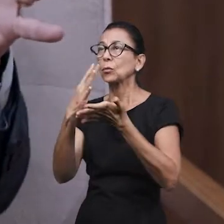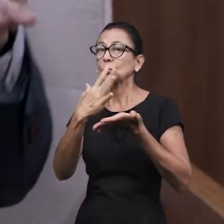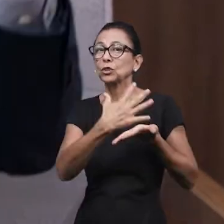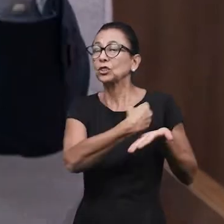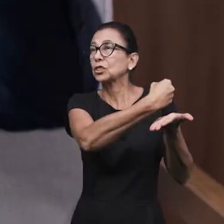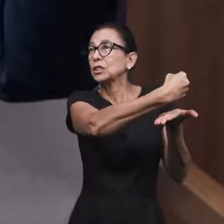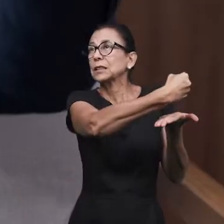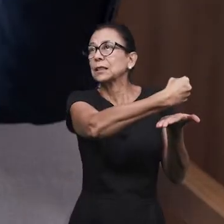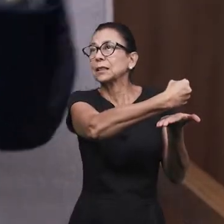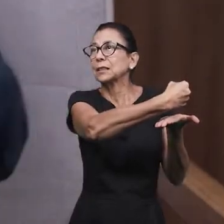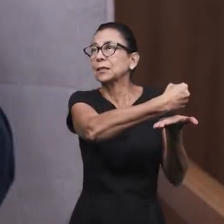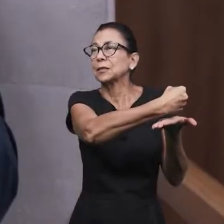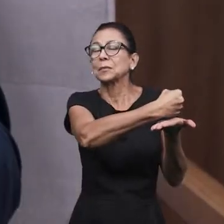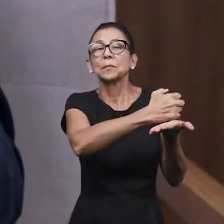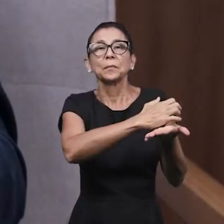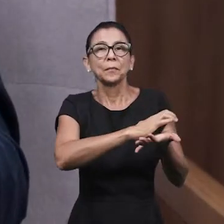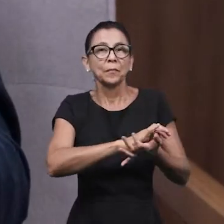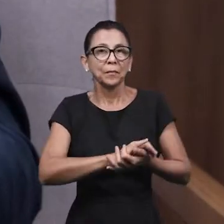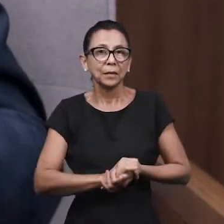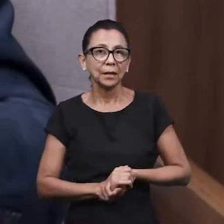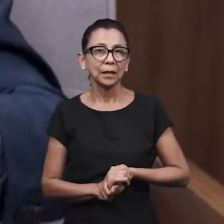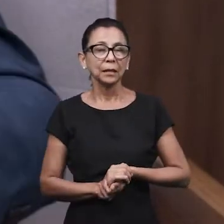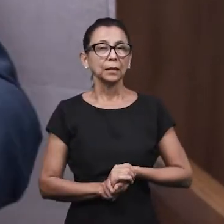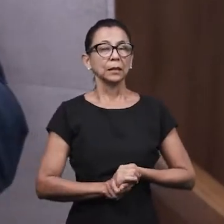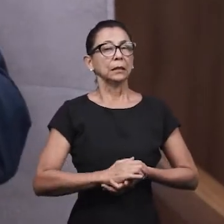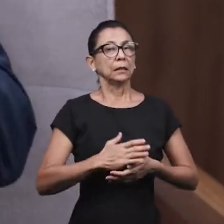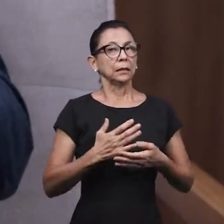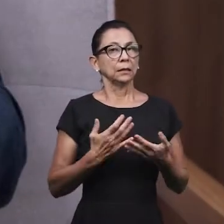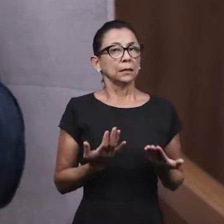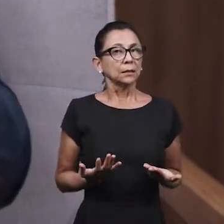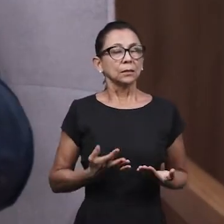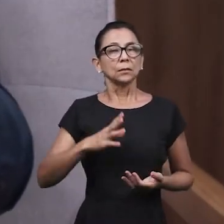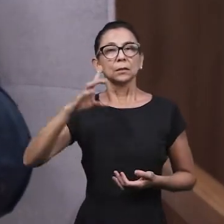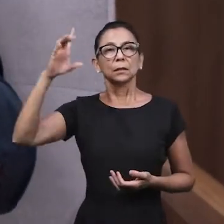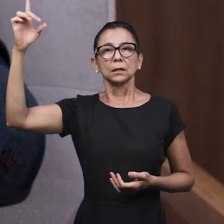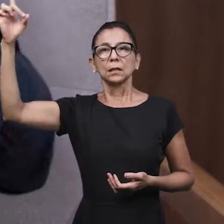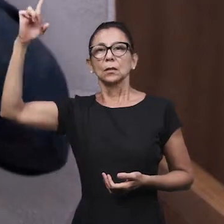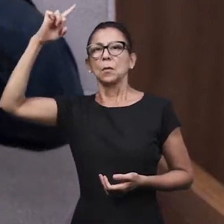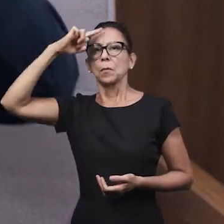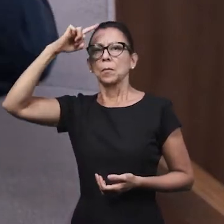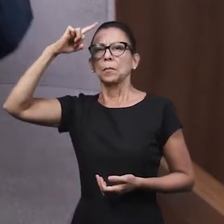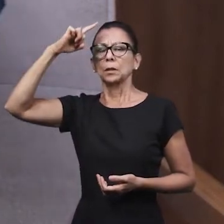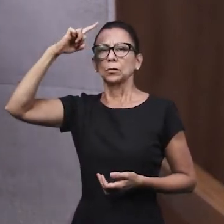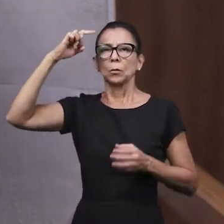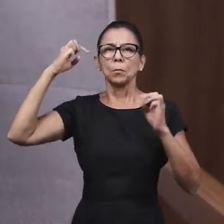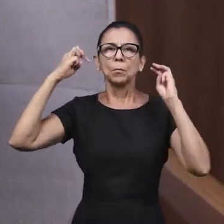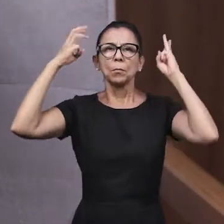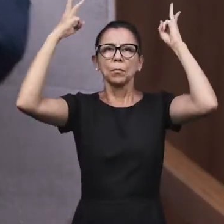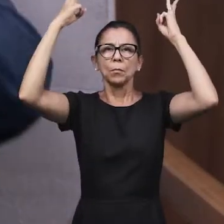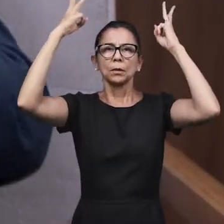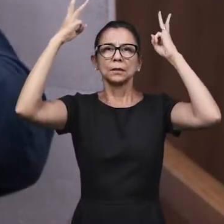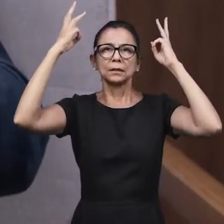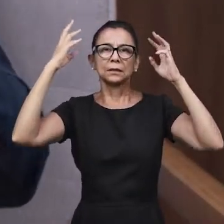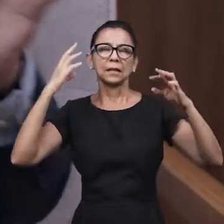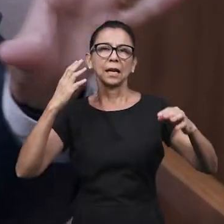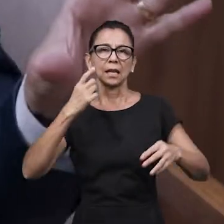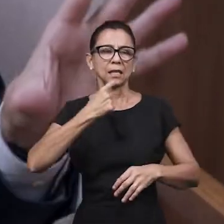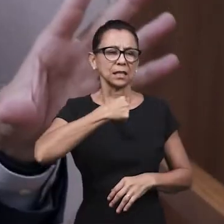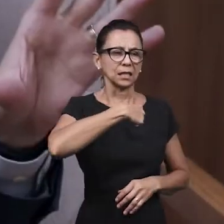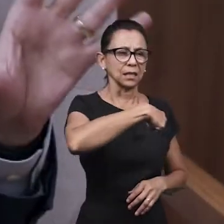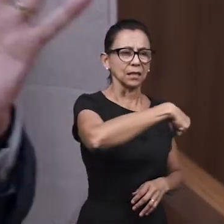pour la délivrance. Le roi d'Égypte, Pharaon, a créé des empêchements, des barrières. Je ne vais pas laisser le peuple